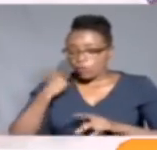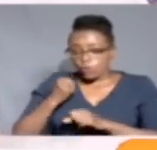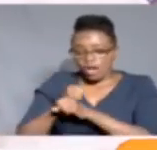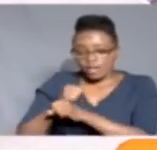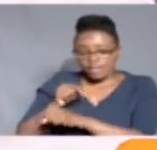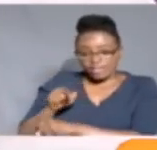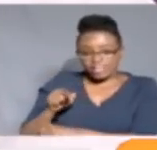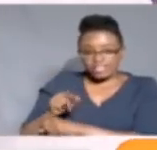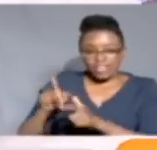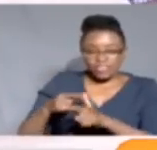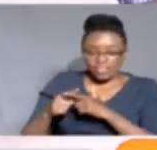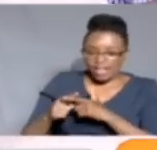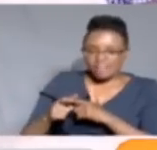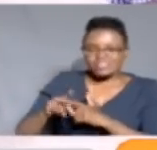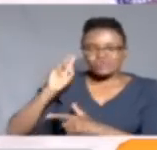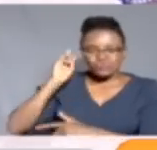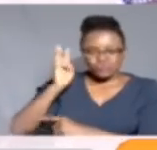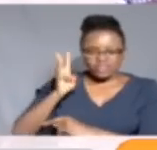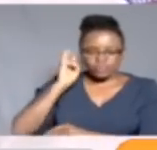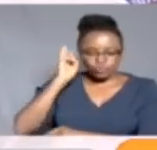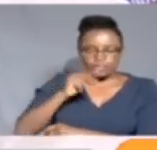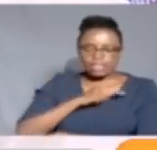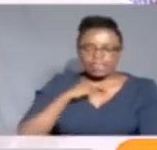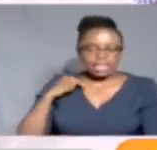kitendo watalipisha kisasi.